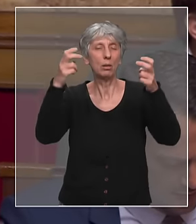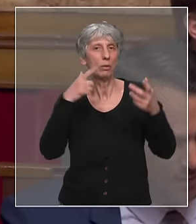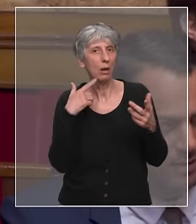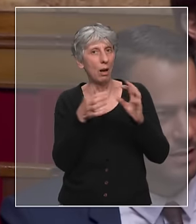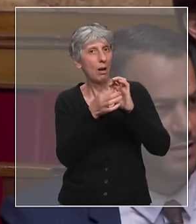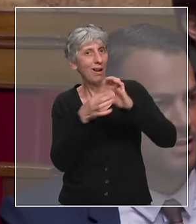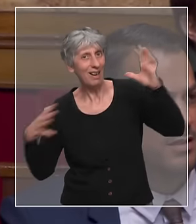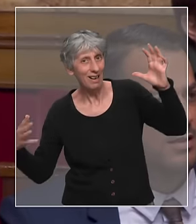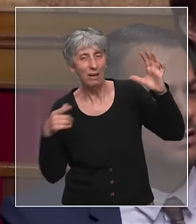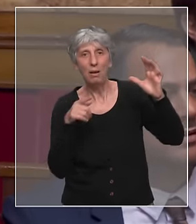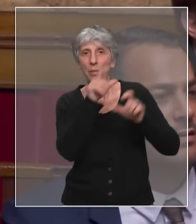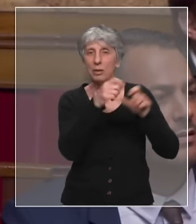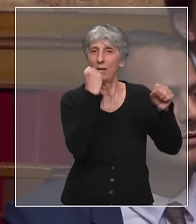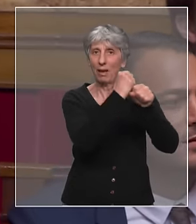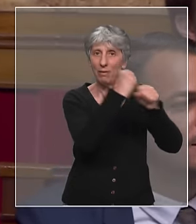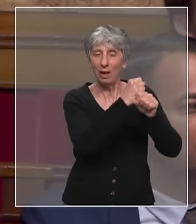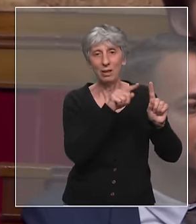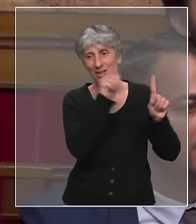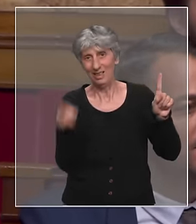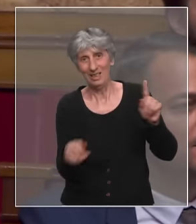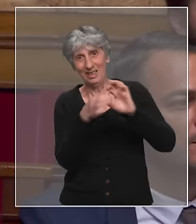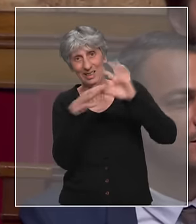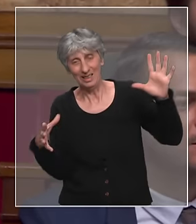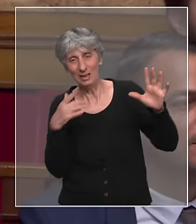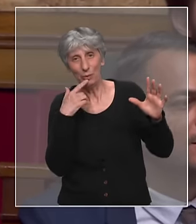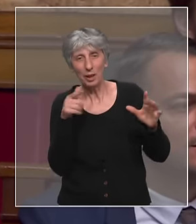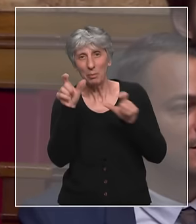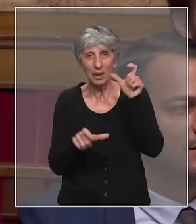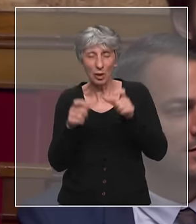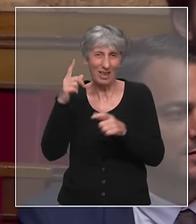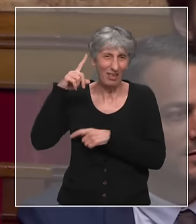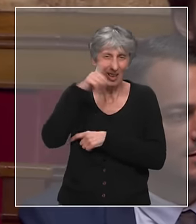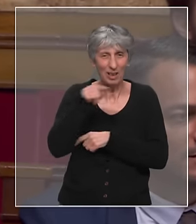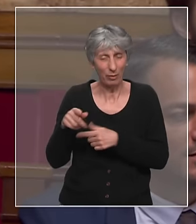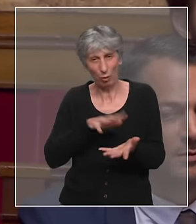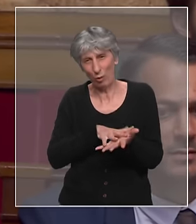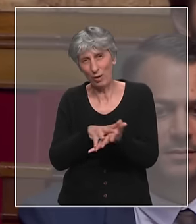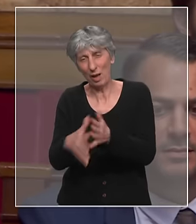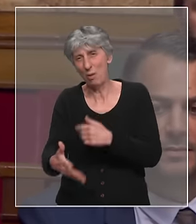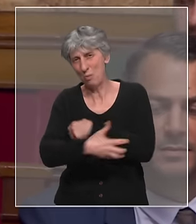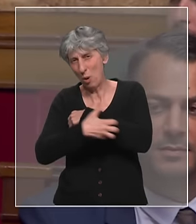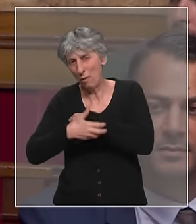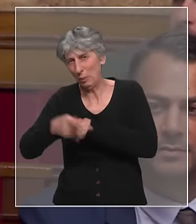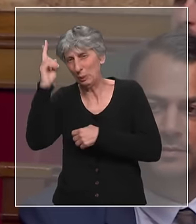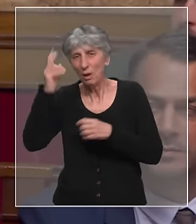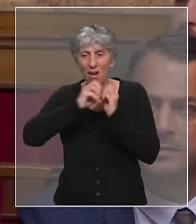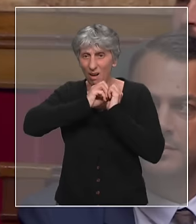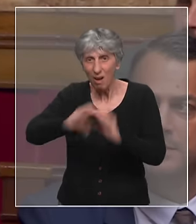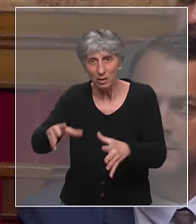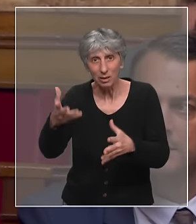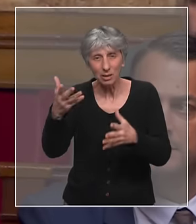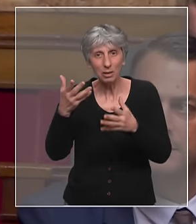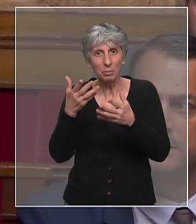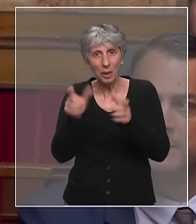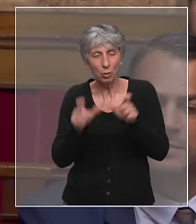l'écart entre ceux qui sont en emploi et les autres, vous appauvrissez ceux qui sont le plus en difficulté. Foutez donc la paix aux plus démunis et